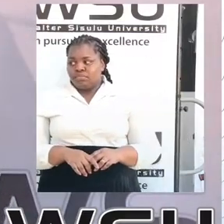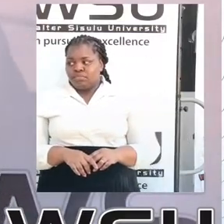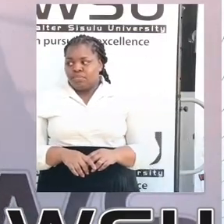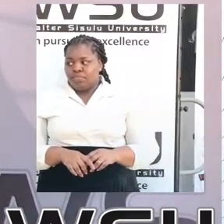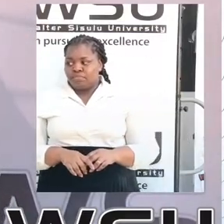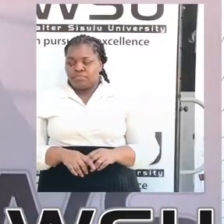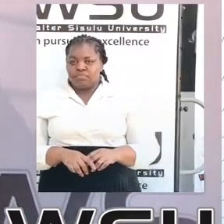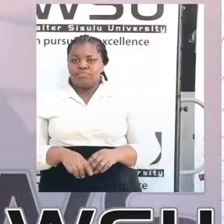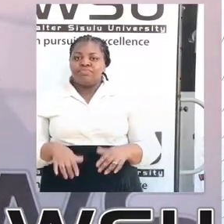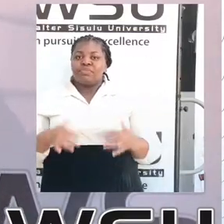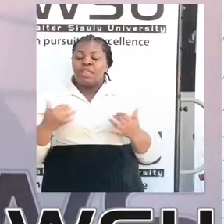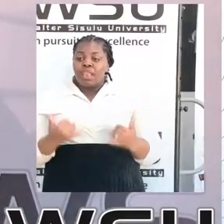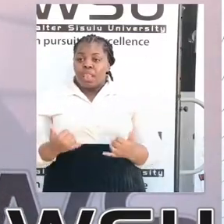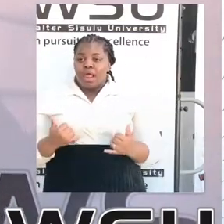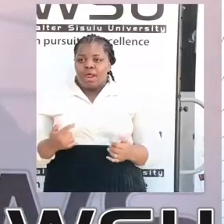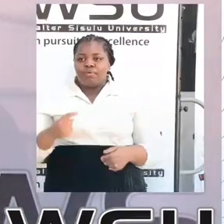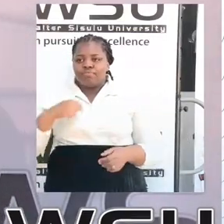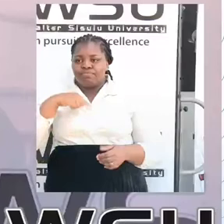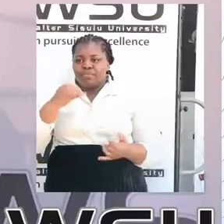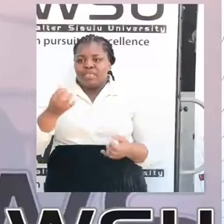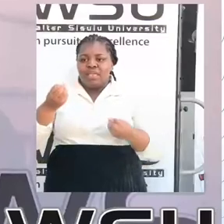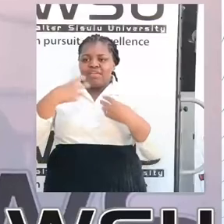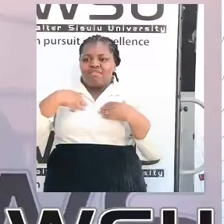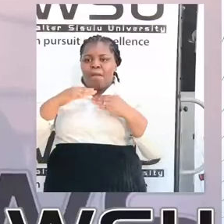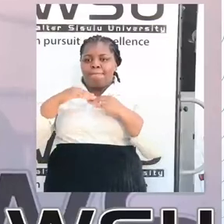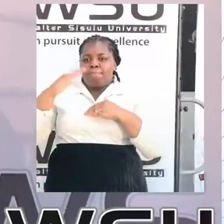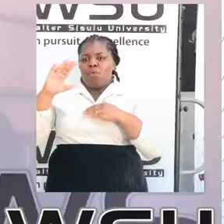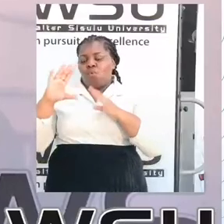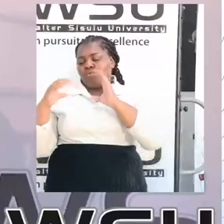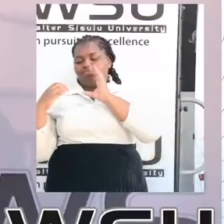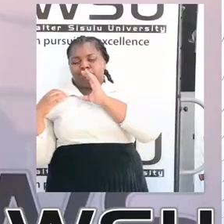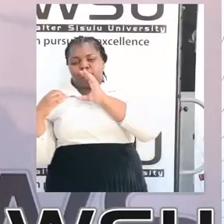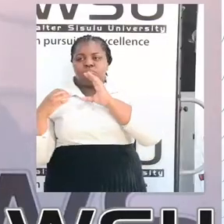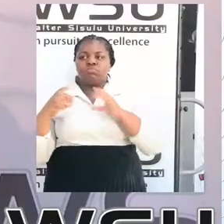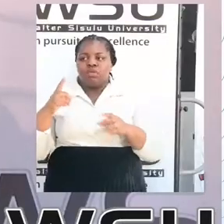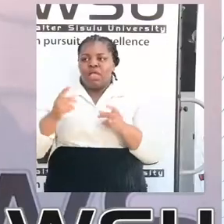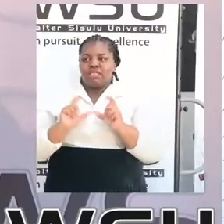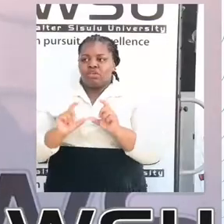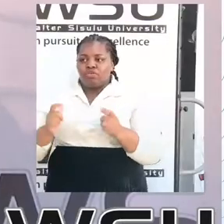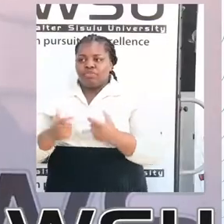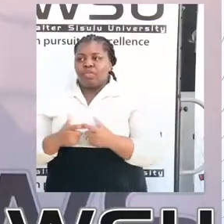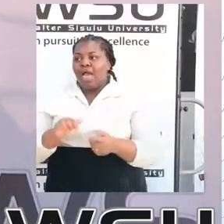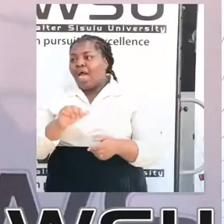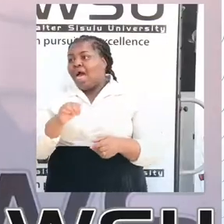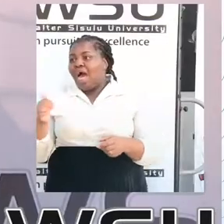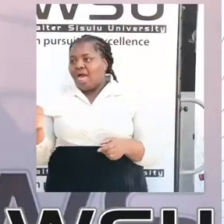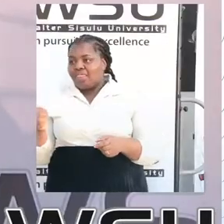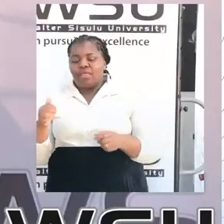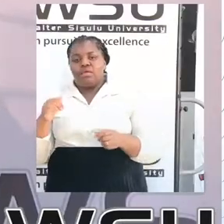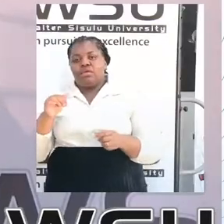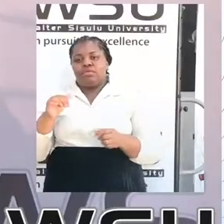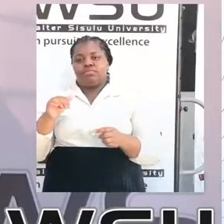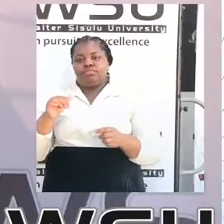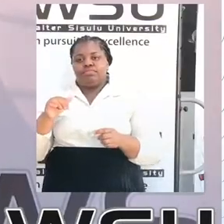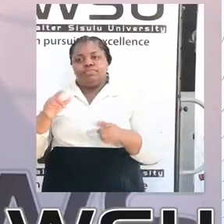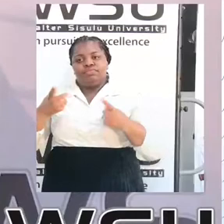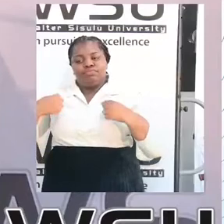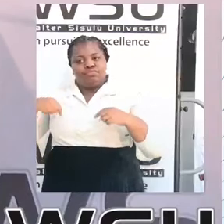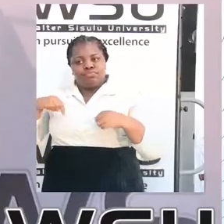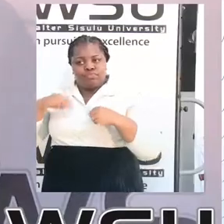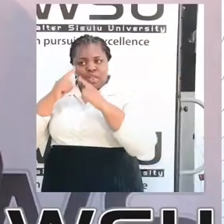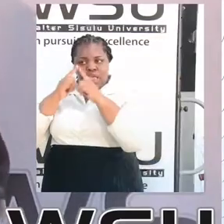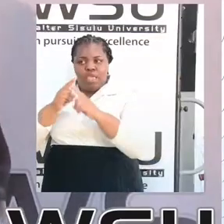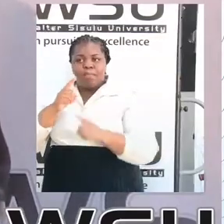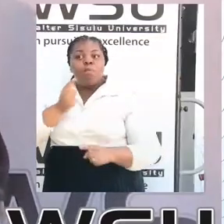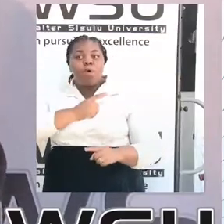Le nto ke indifaka kule ndawo yolunye uxanduva le-convocation. Olunye loxanduva lethu kuqinisekisa into